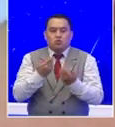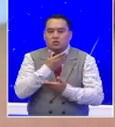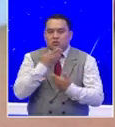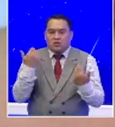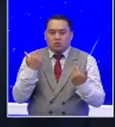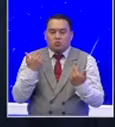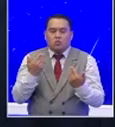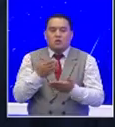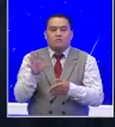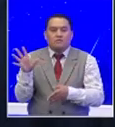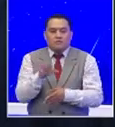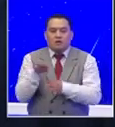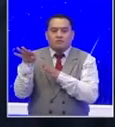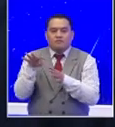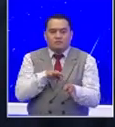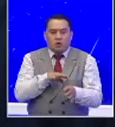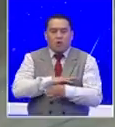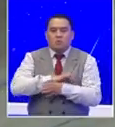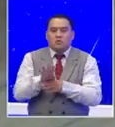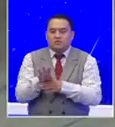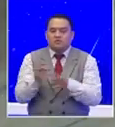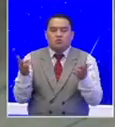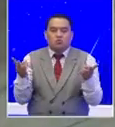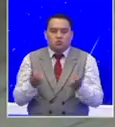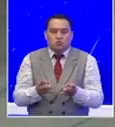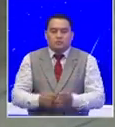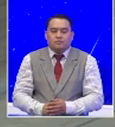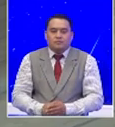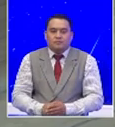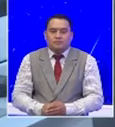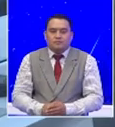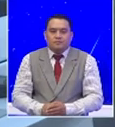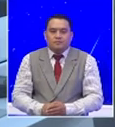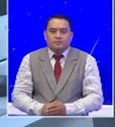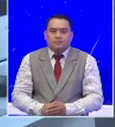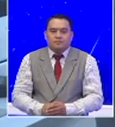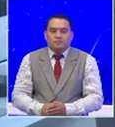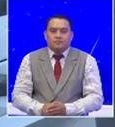санитарных норм. Объект и сотрудники оснащены всем необходимым в период карантина.